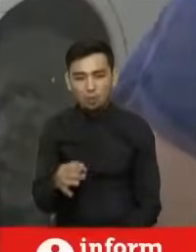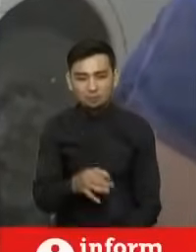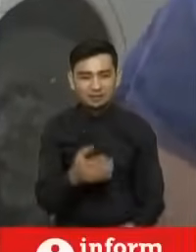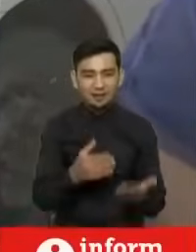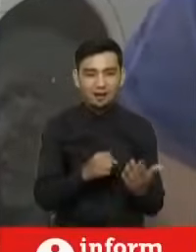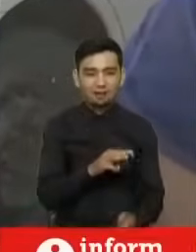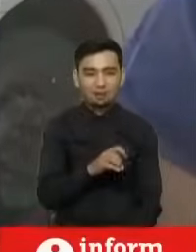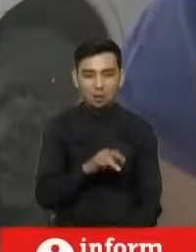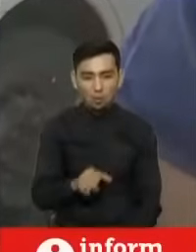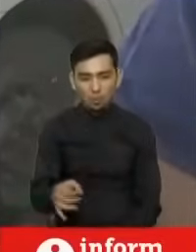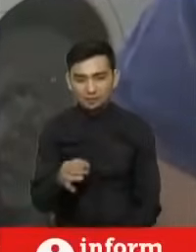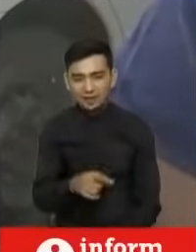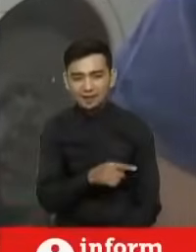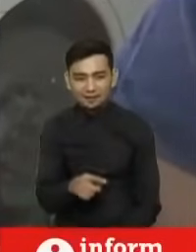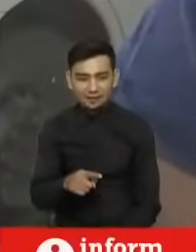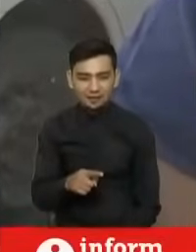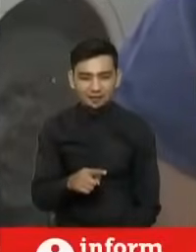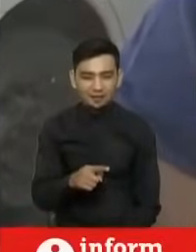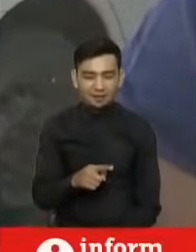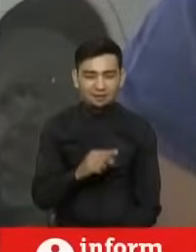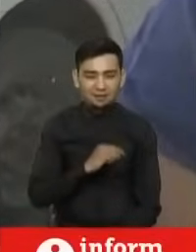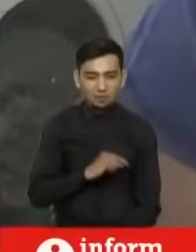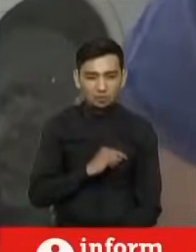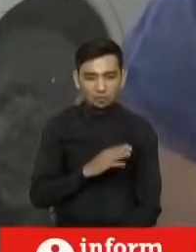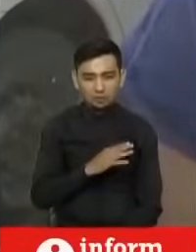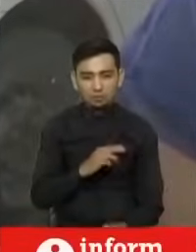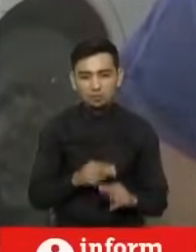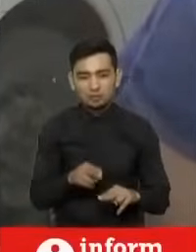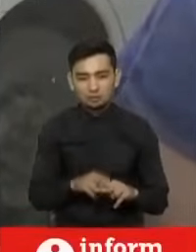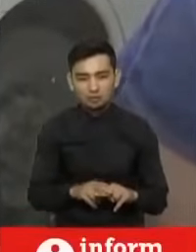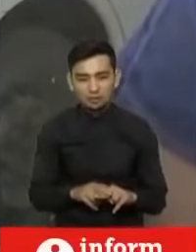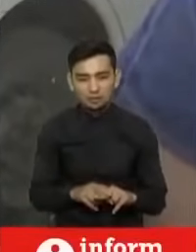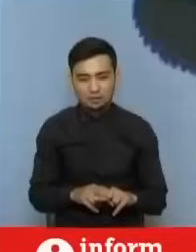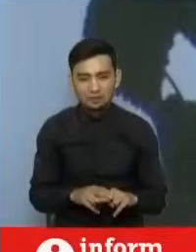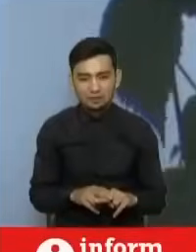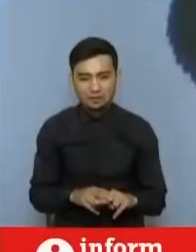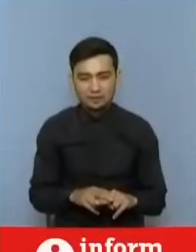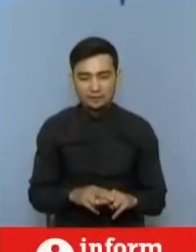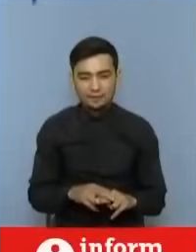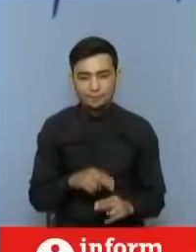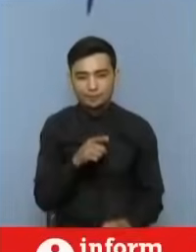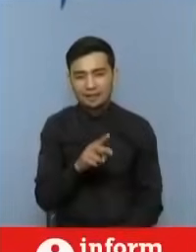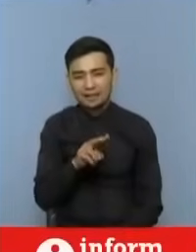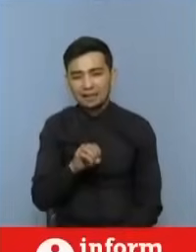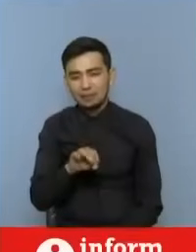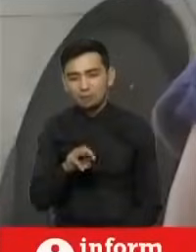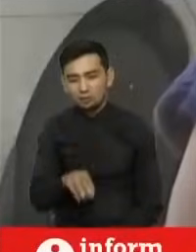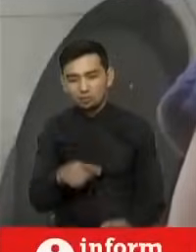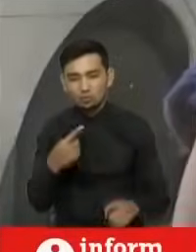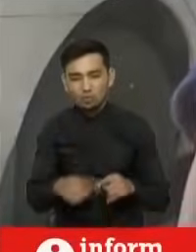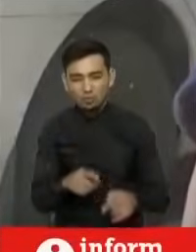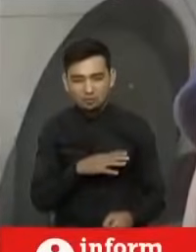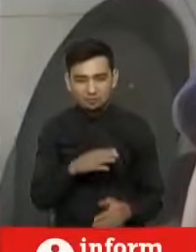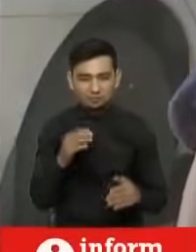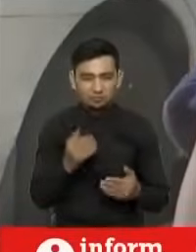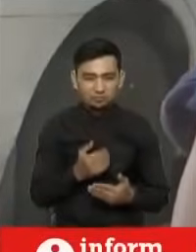Атырауской области, они не очень хорошо сработали, потому что там не тот климат. Может быть, не нужны программы переселения, а